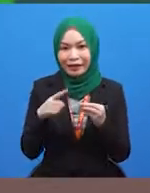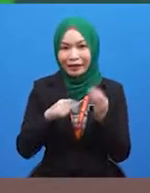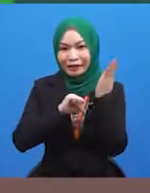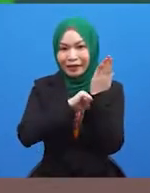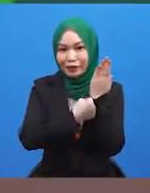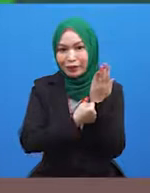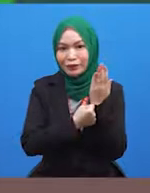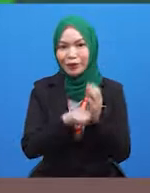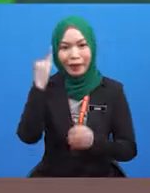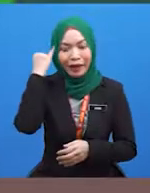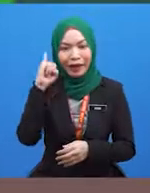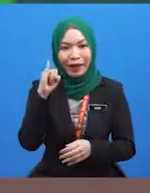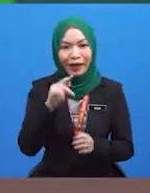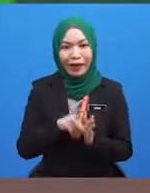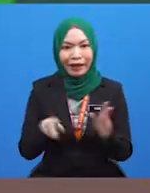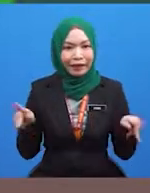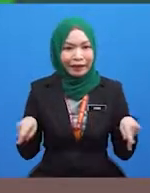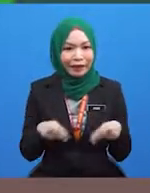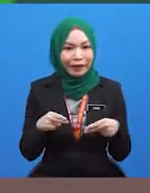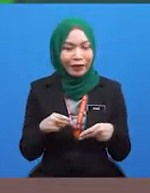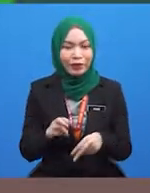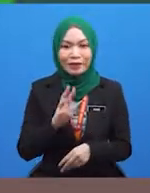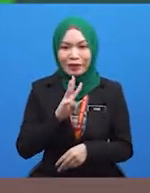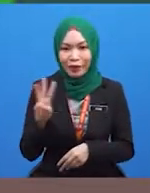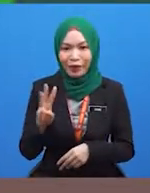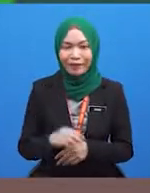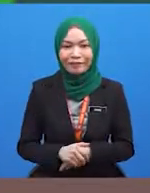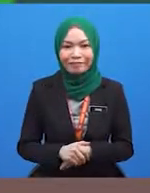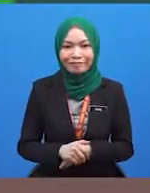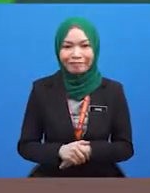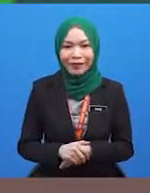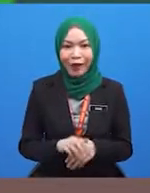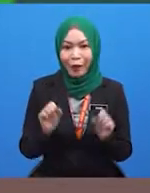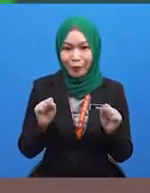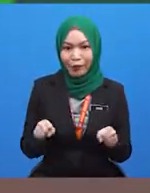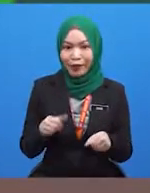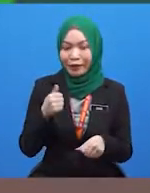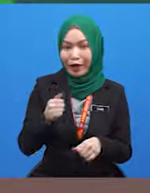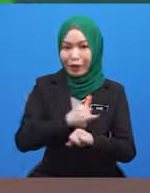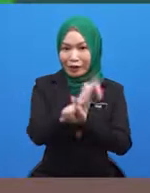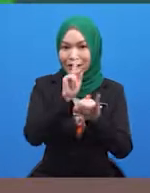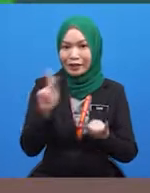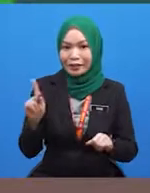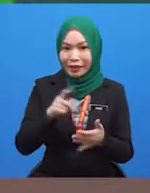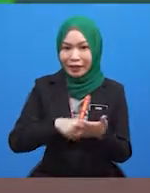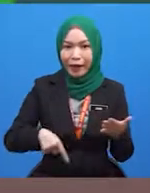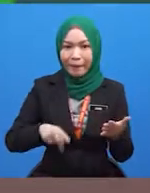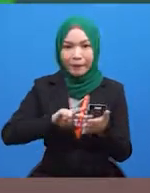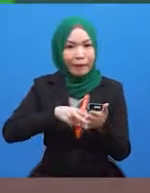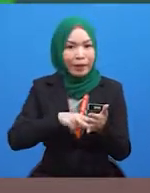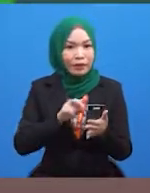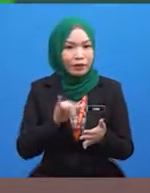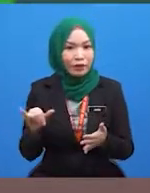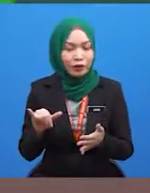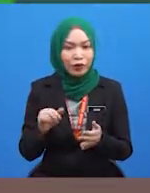Sebelum kita bincangkan sumber idea perniagaan, boleh tak Cik Wan jelaskan apakah yang